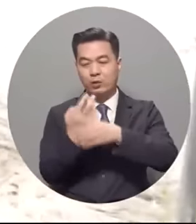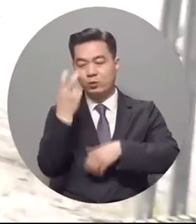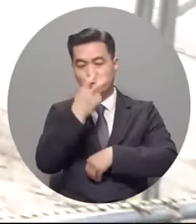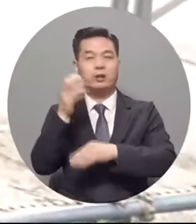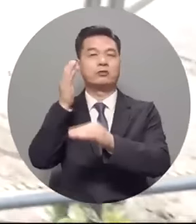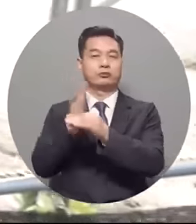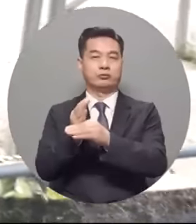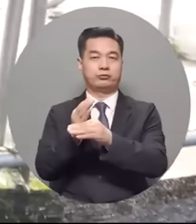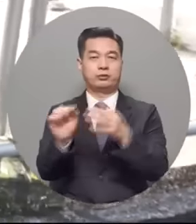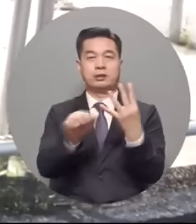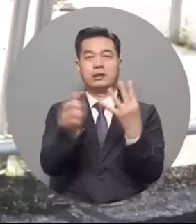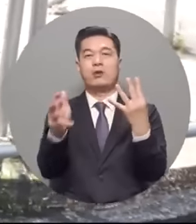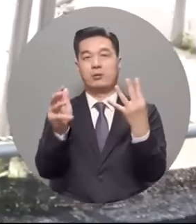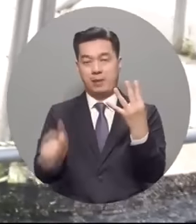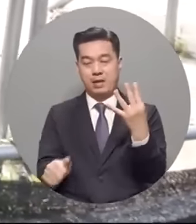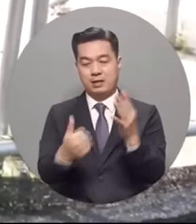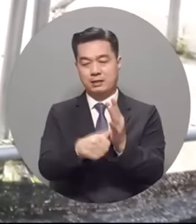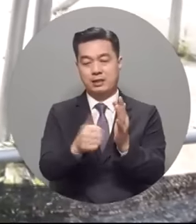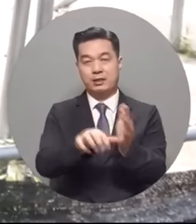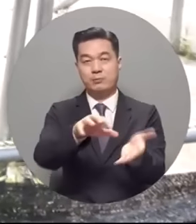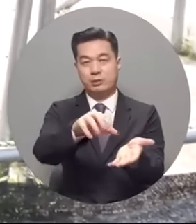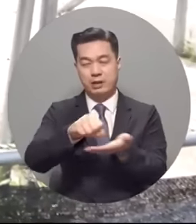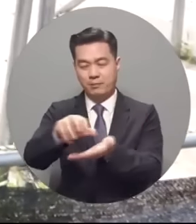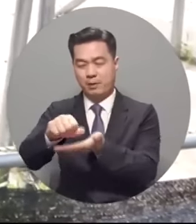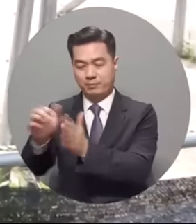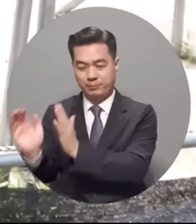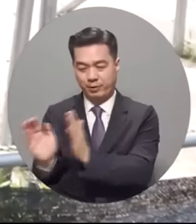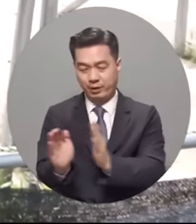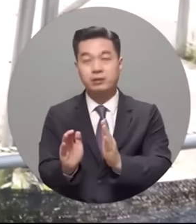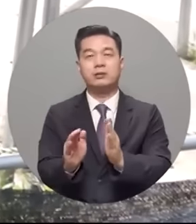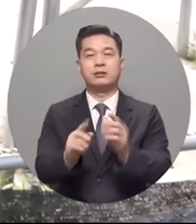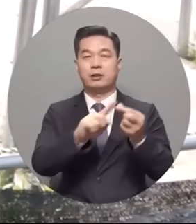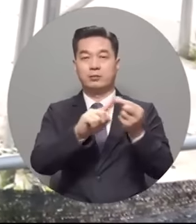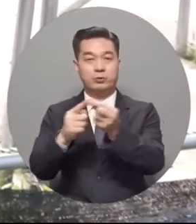올 4월 말에야 잔재물을 처리할 예정이라는 문구가 적혀 있습니다.